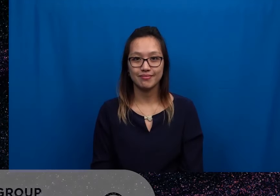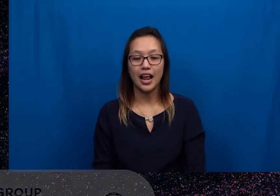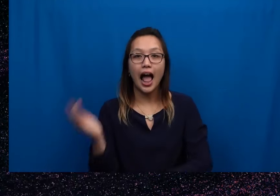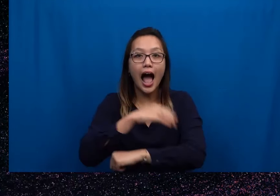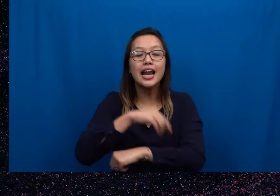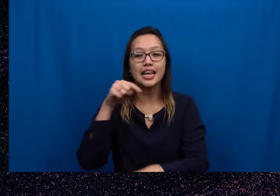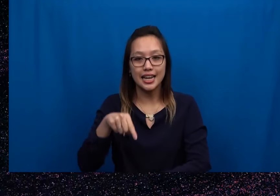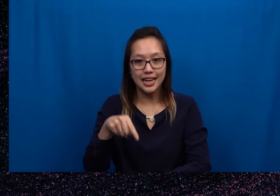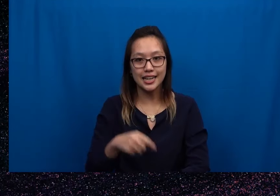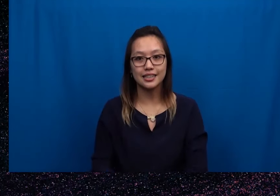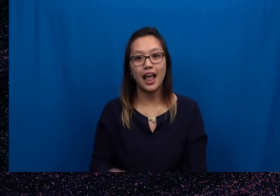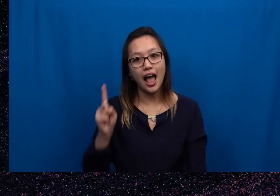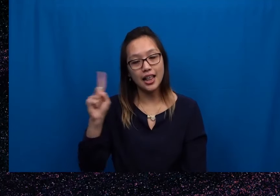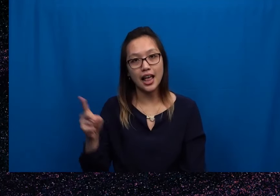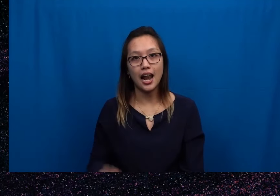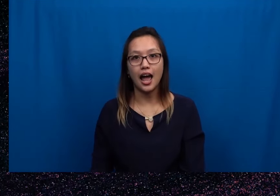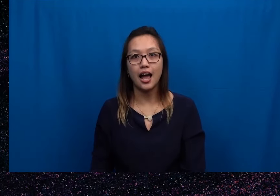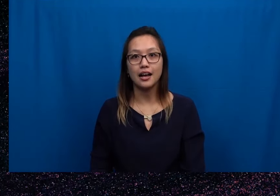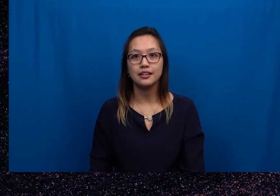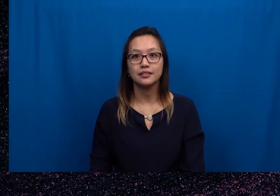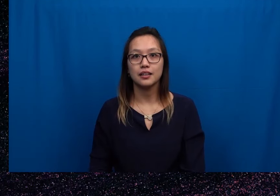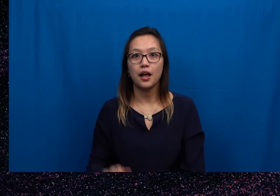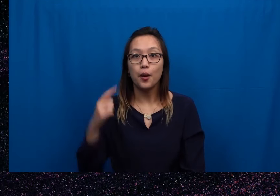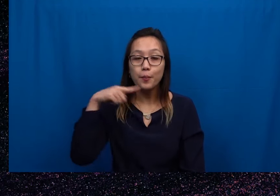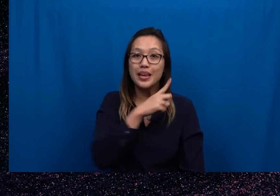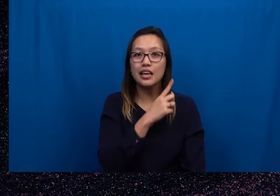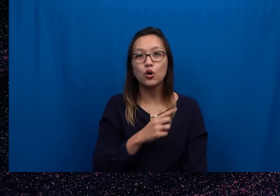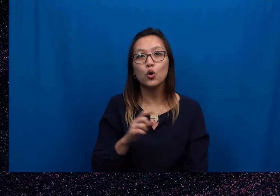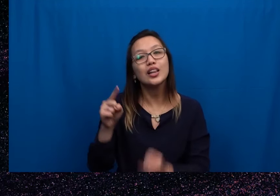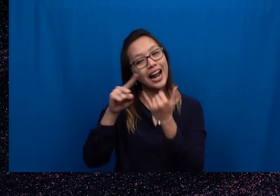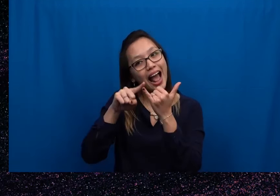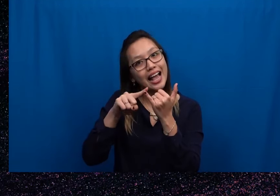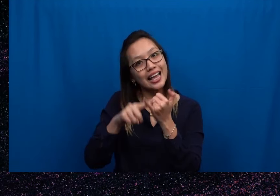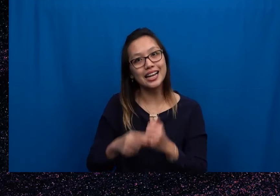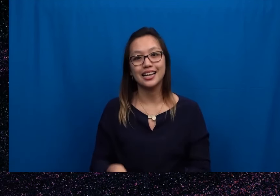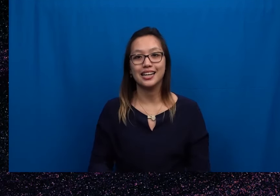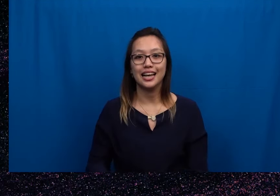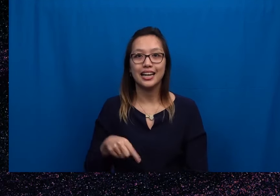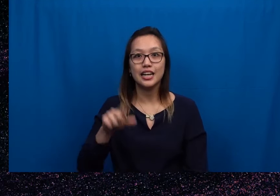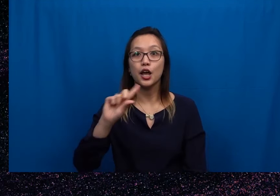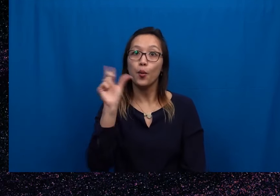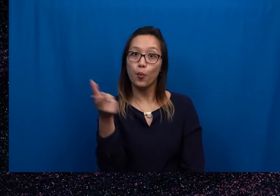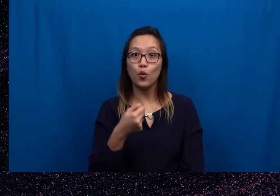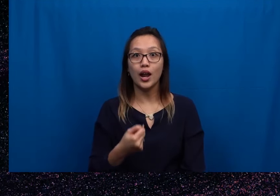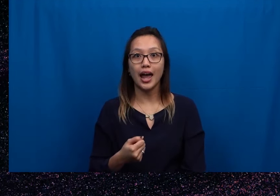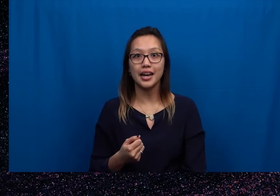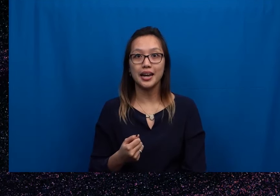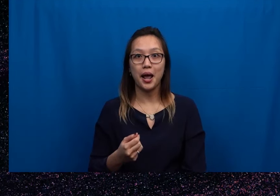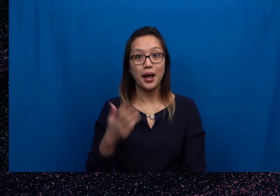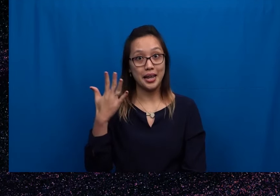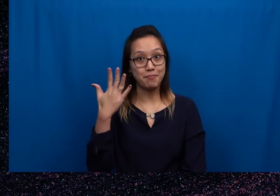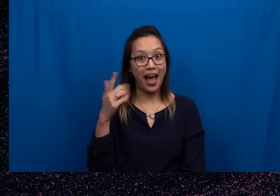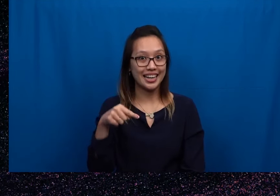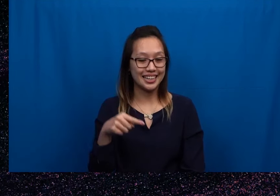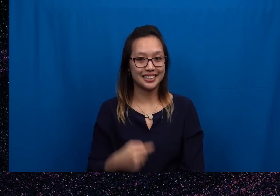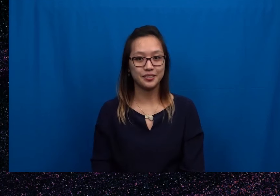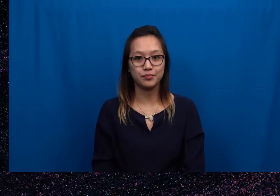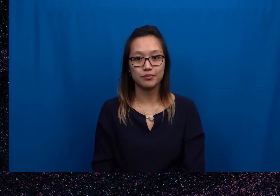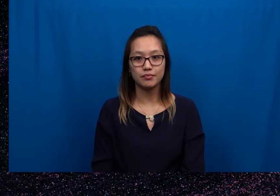adalah minggu terakhir di bulan Mei ini dan kami ingin berdoa bagi Anda yang berulang